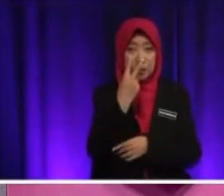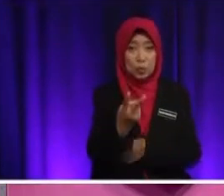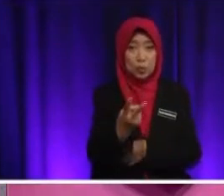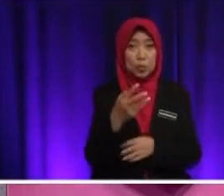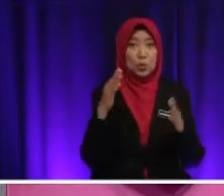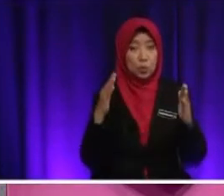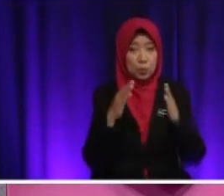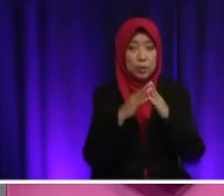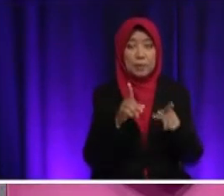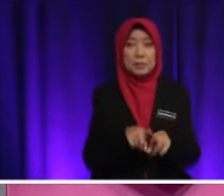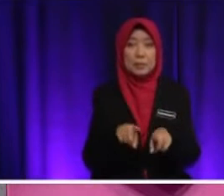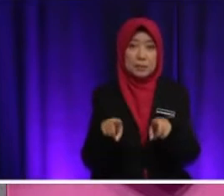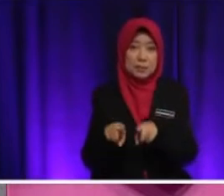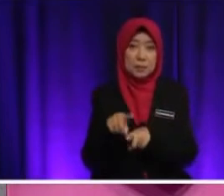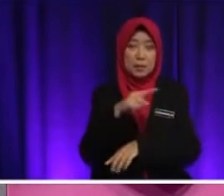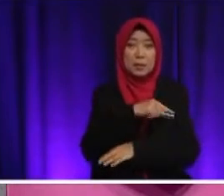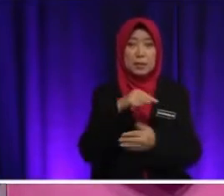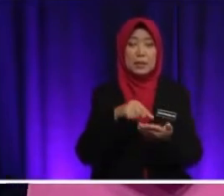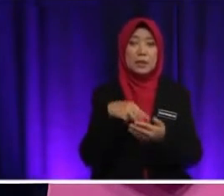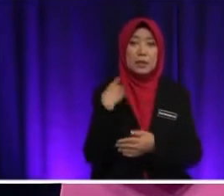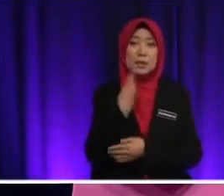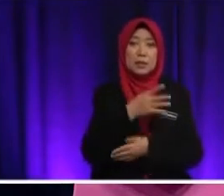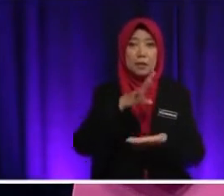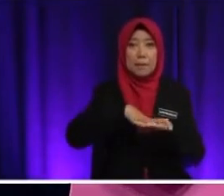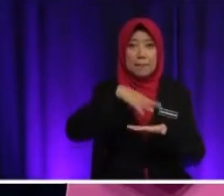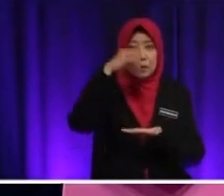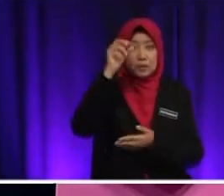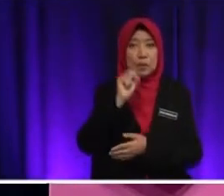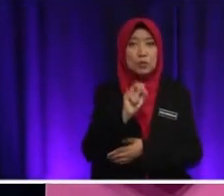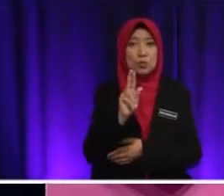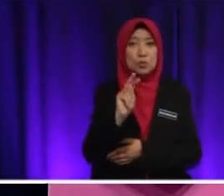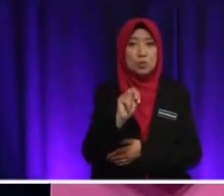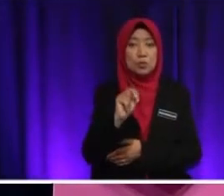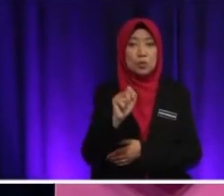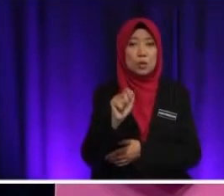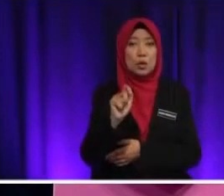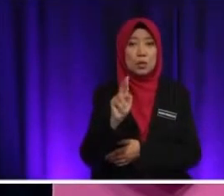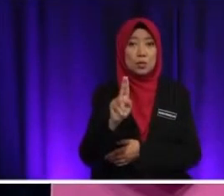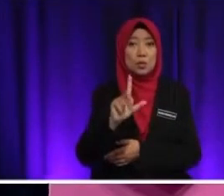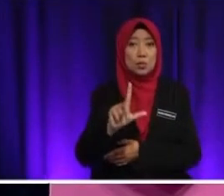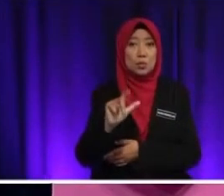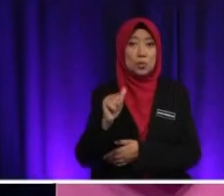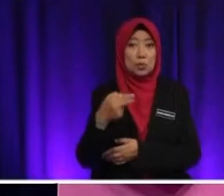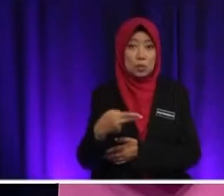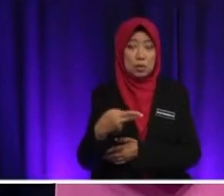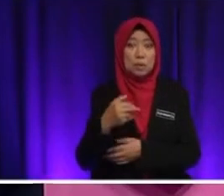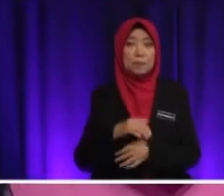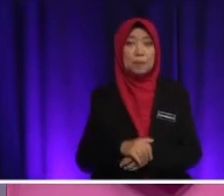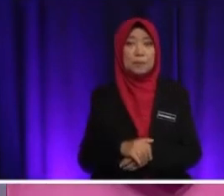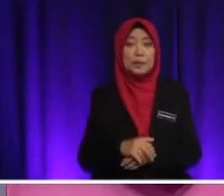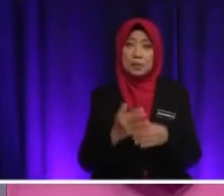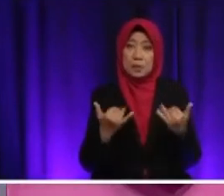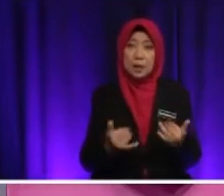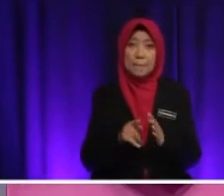sedang menonton bersama-sama pada hari ini untuk kita mempelajari tajuk Sunnatullah. Okey, untuk itu kita akan tengok pula ya sekarang ini